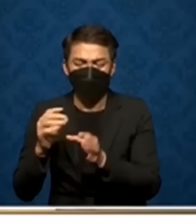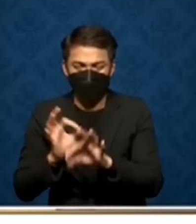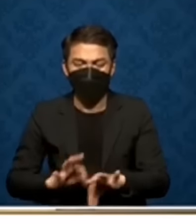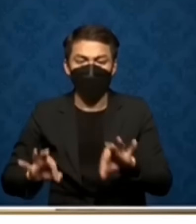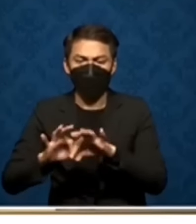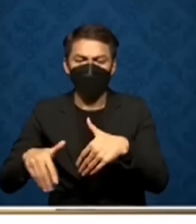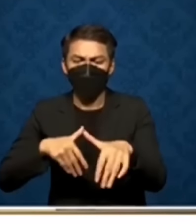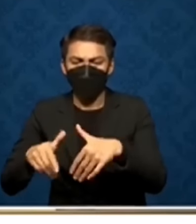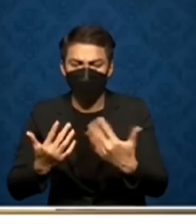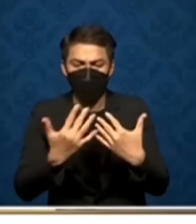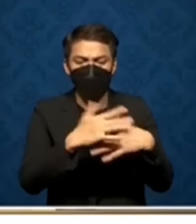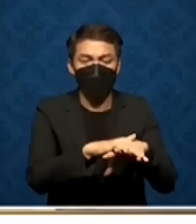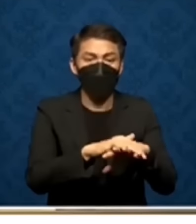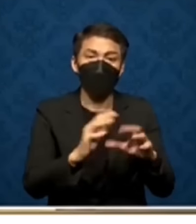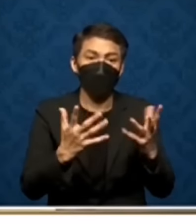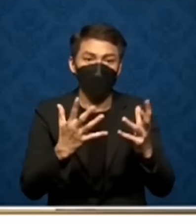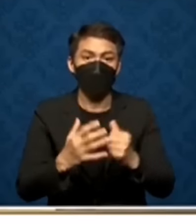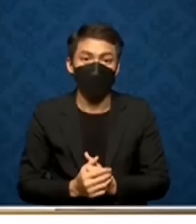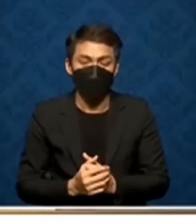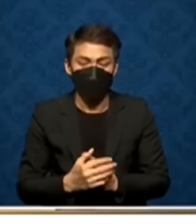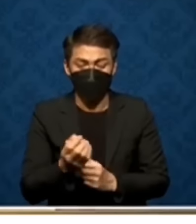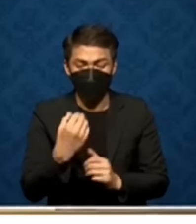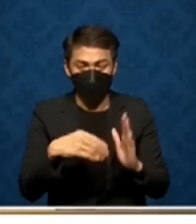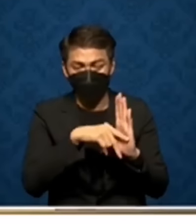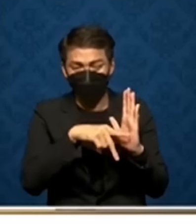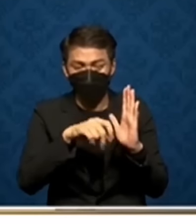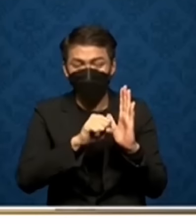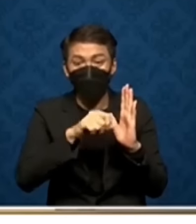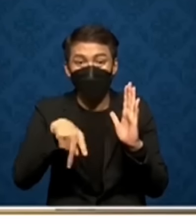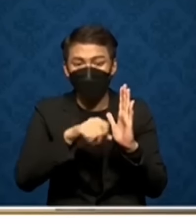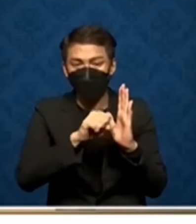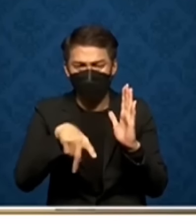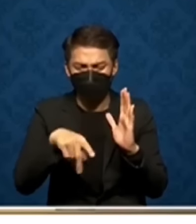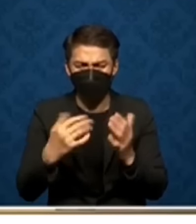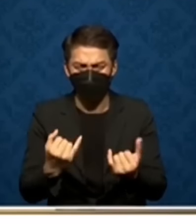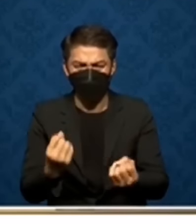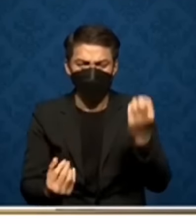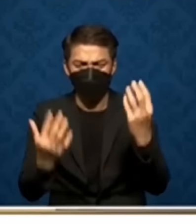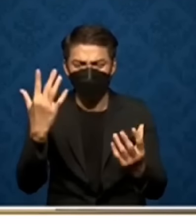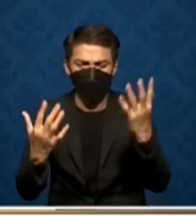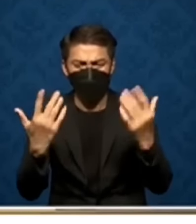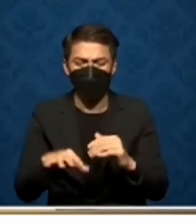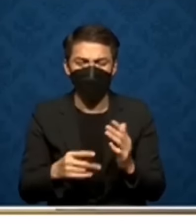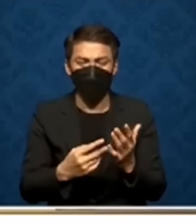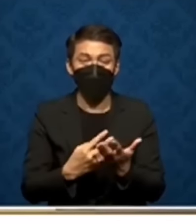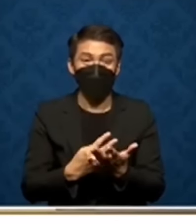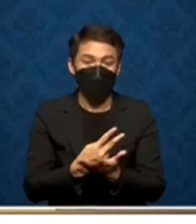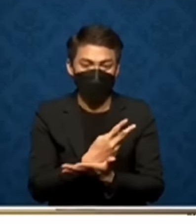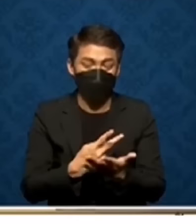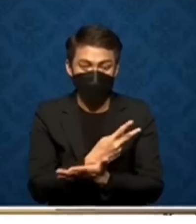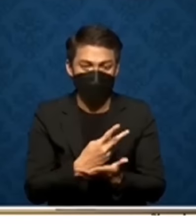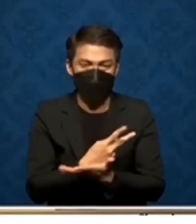ทบไม่มีเลยมีบางคนบอกว่าจังหวัดสุพรรณเกือบทั้งจังหวัดจะเป็นป่าแล้วเมืองการอาจจะเป็นออกโฉน